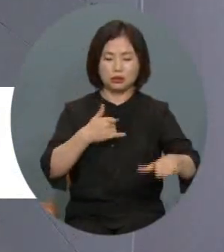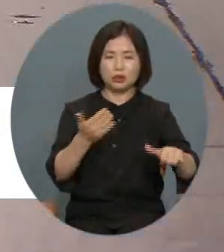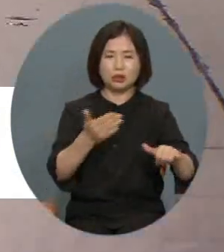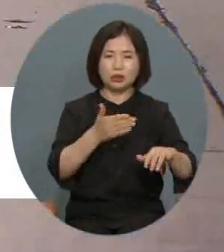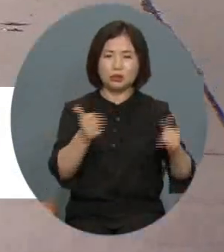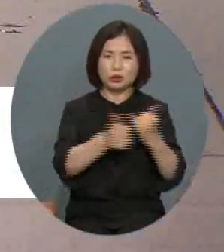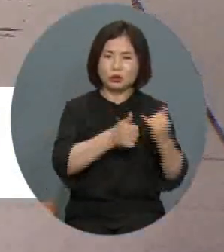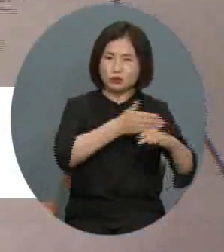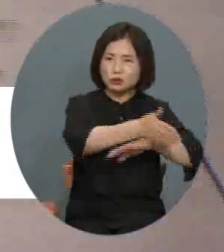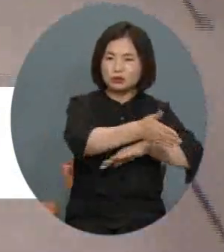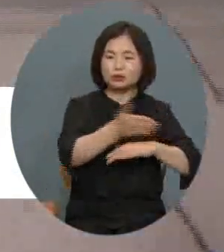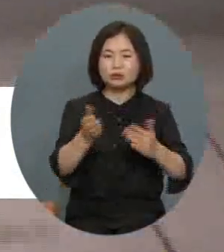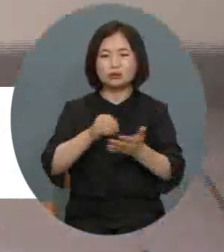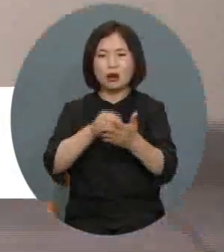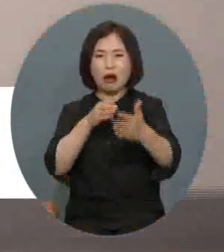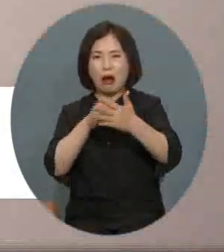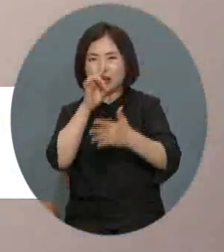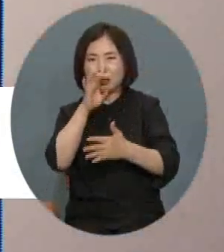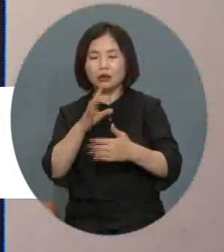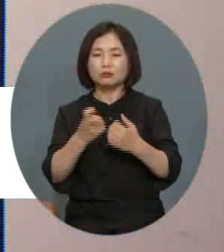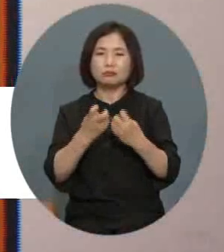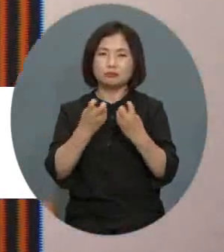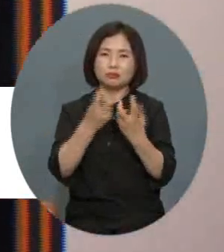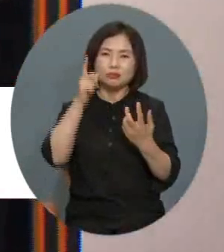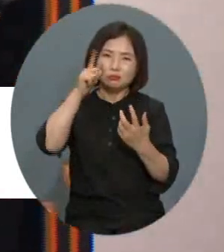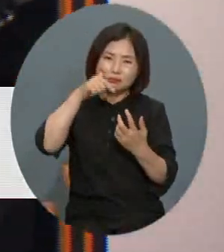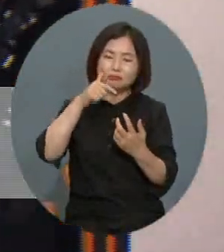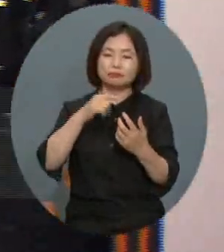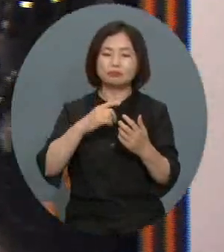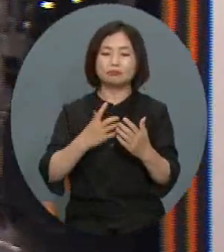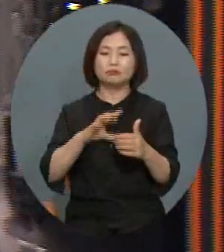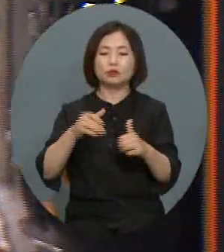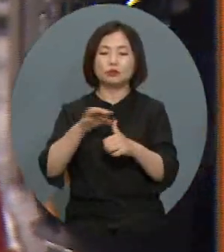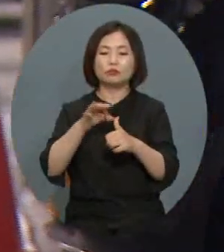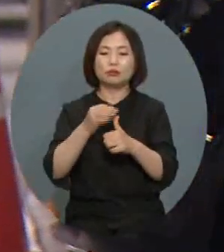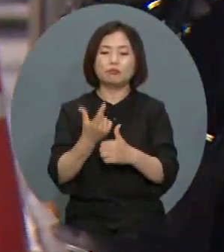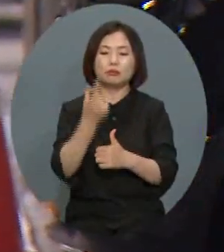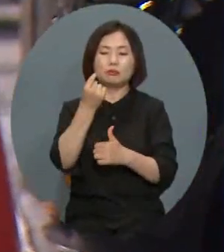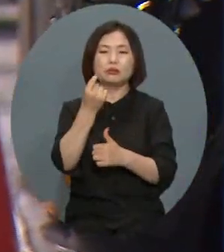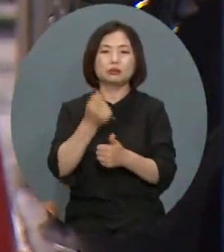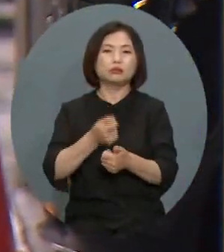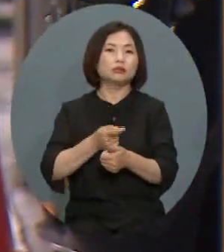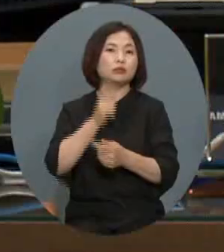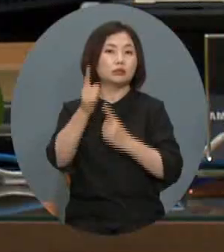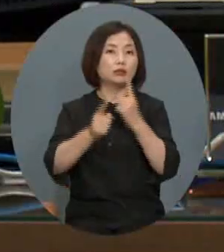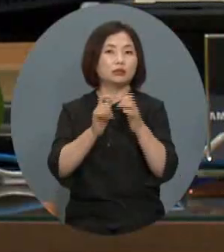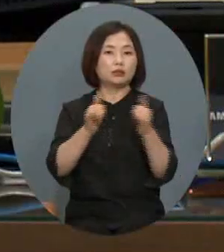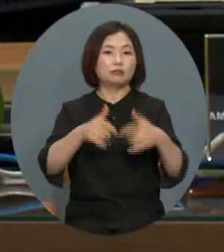늦은 결혼과 취직난 때문에 어쩔 수 없이 조기연금을 신청하는 사람이 많습니다.